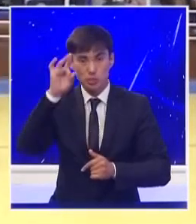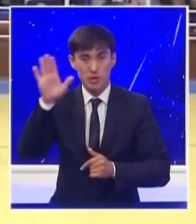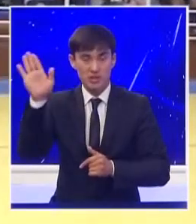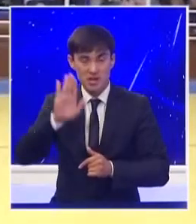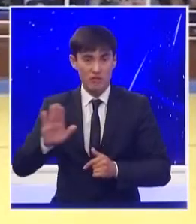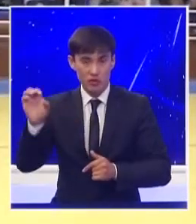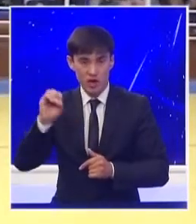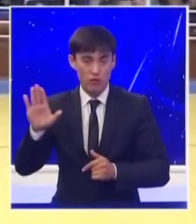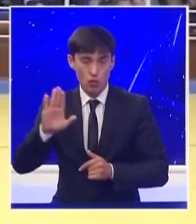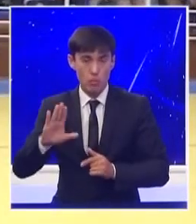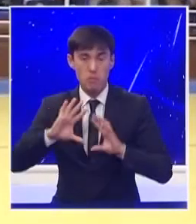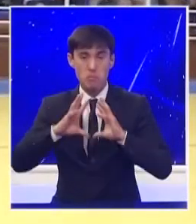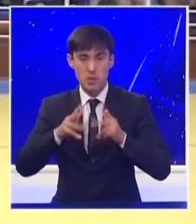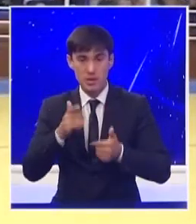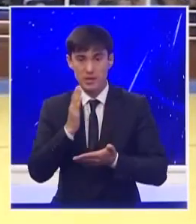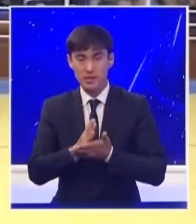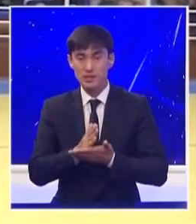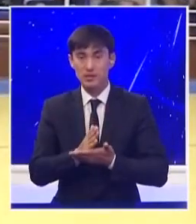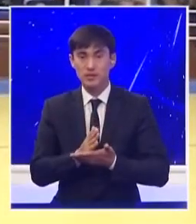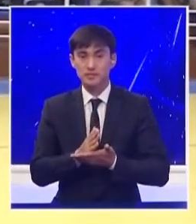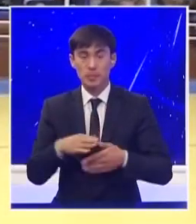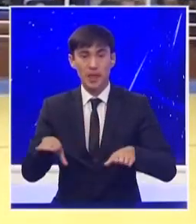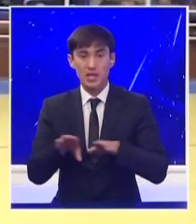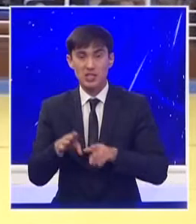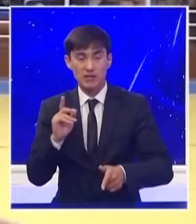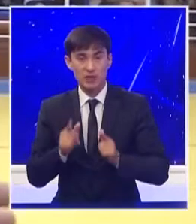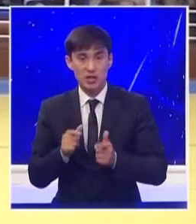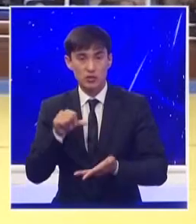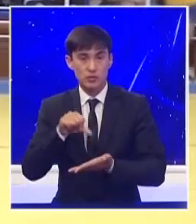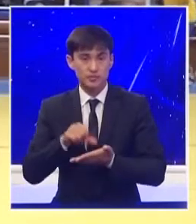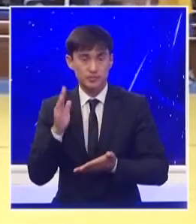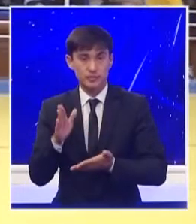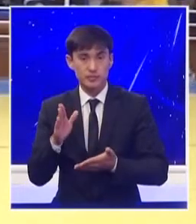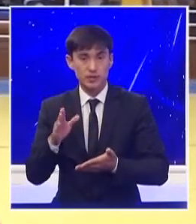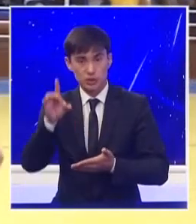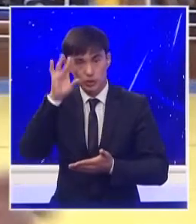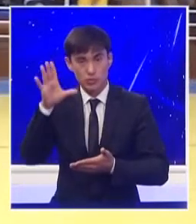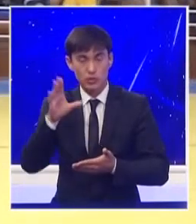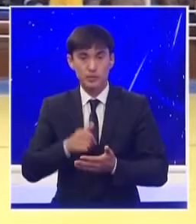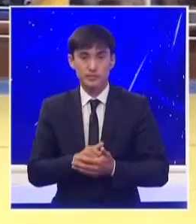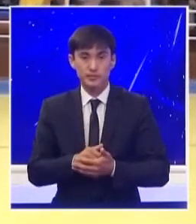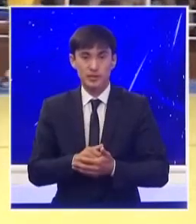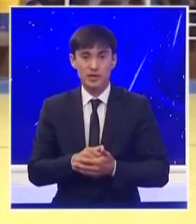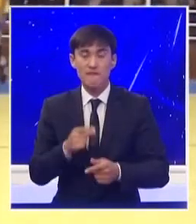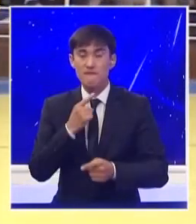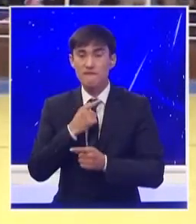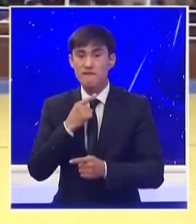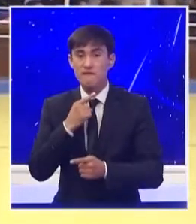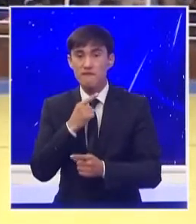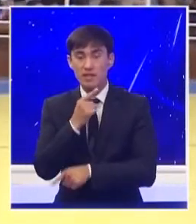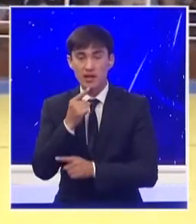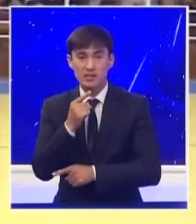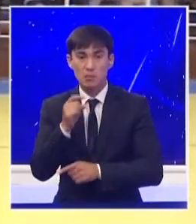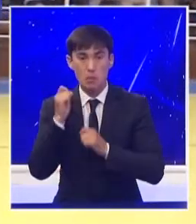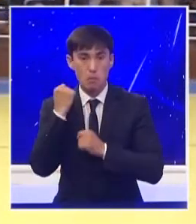Европы, чемпионатов мира, также является чемпионом Лиги чемпионов, финалистами, призерами